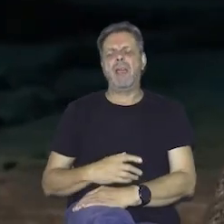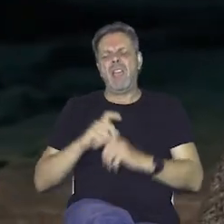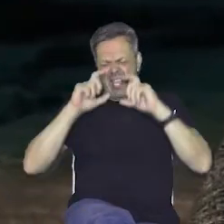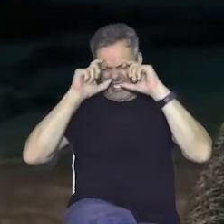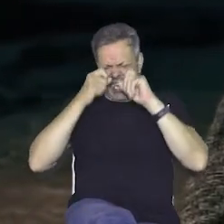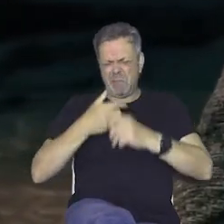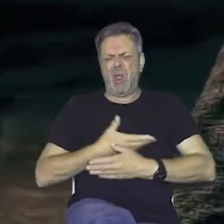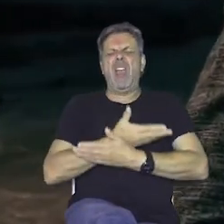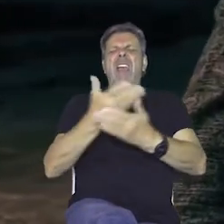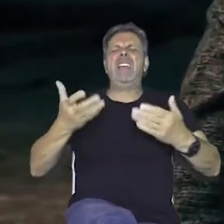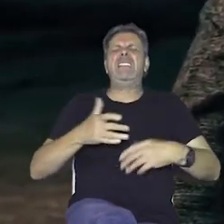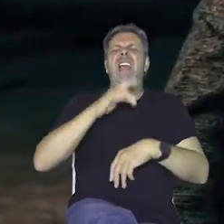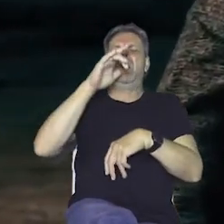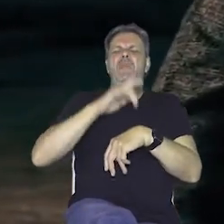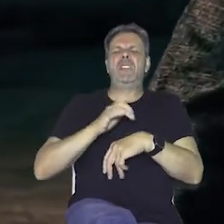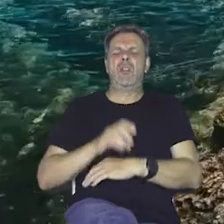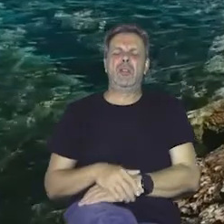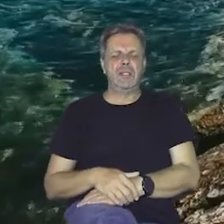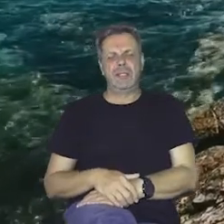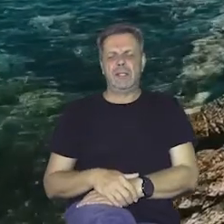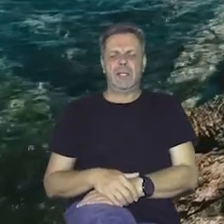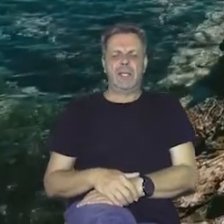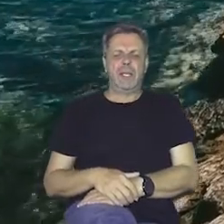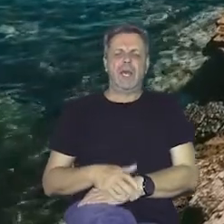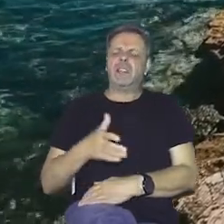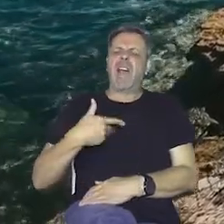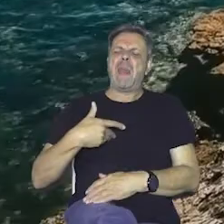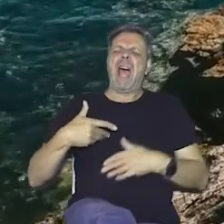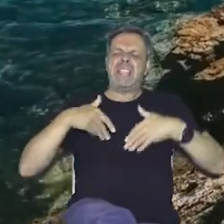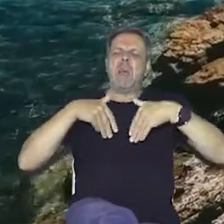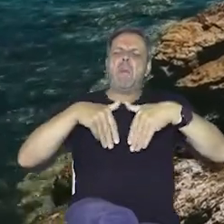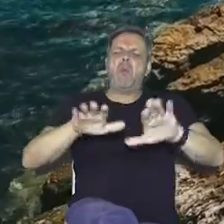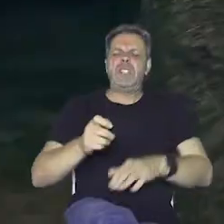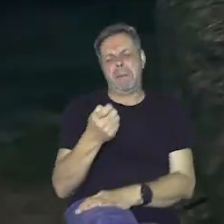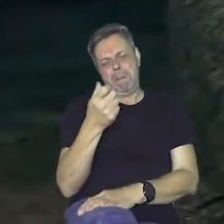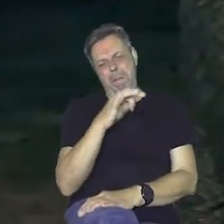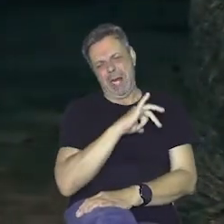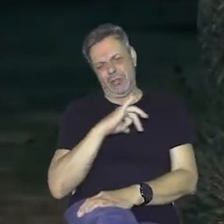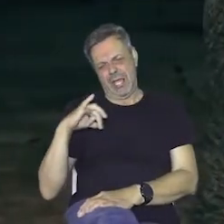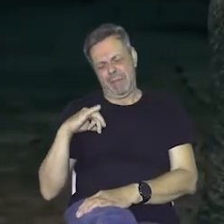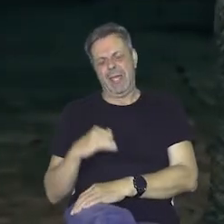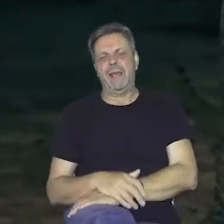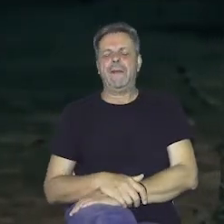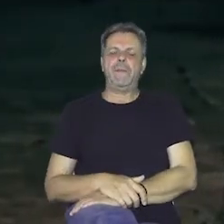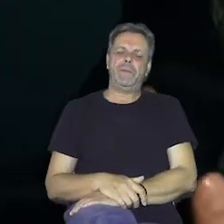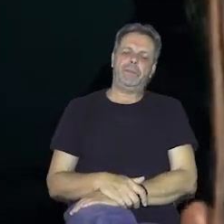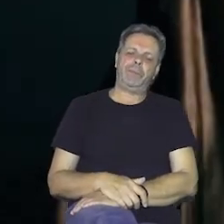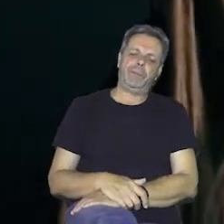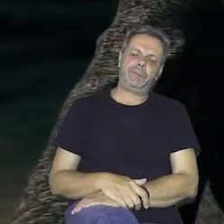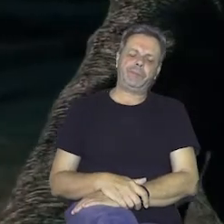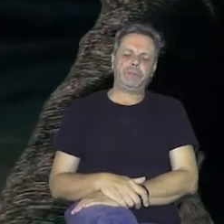Zaspalo je cijelo misto, da nas pusti malo same.